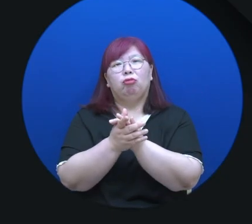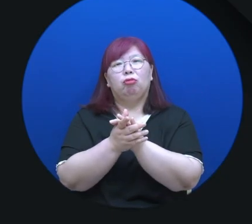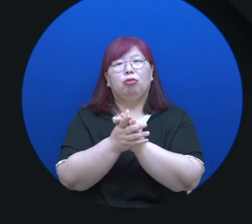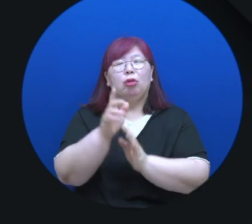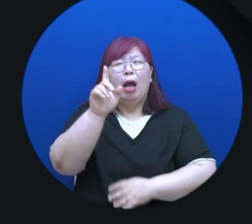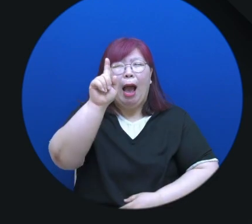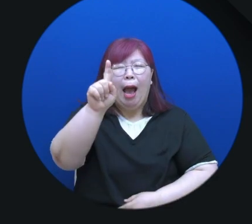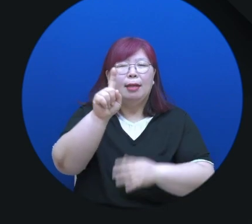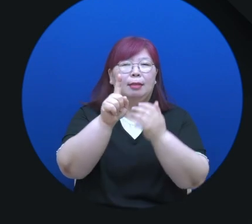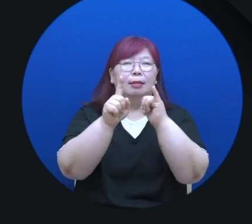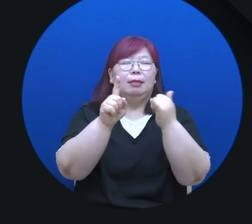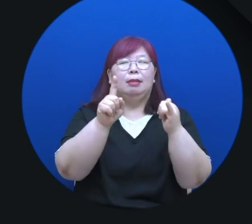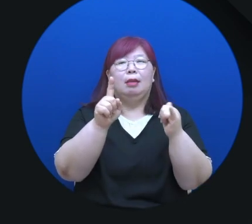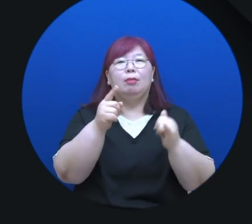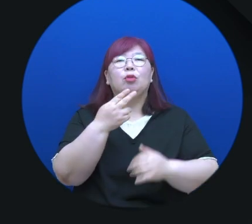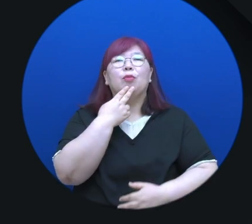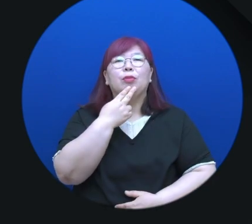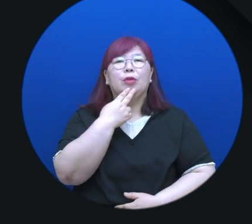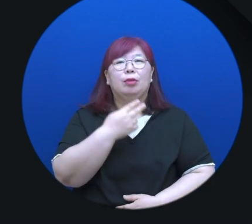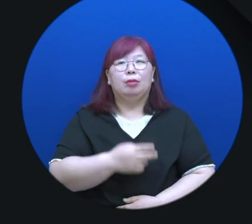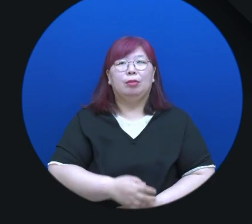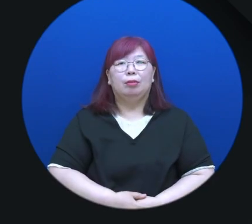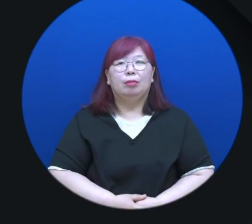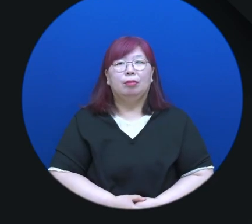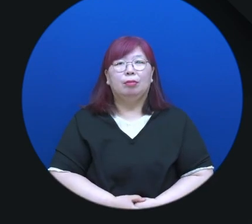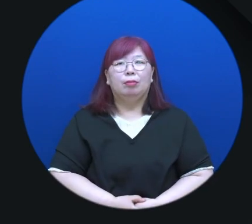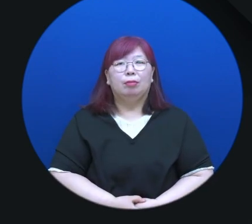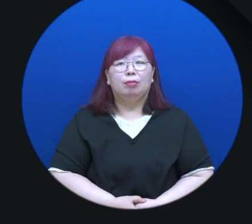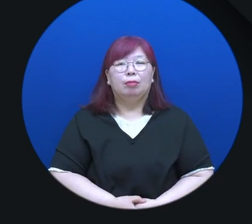한 명도 없습니다.